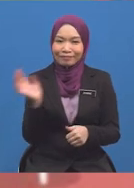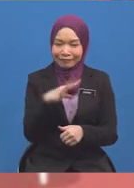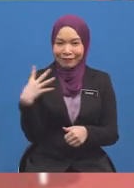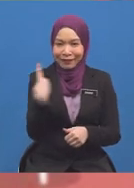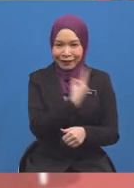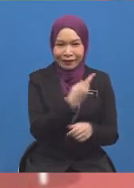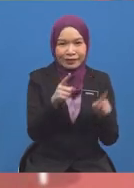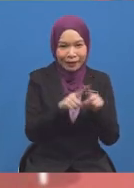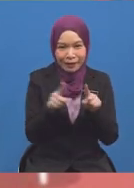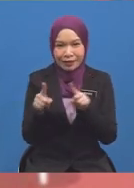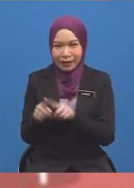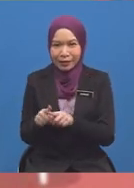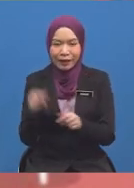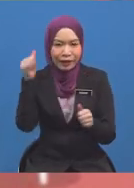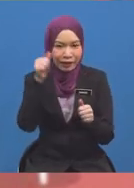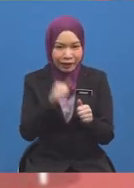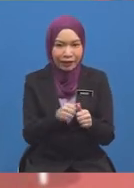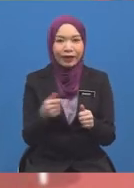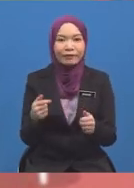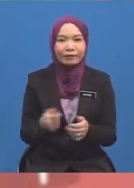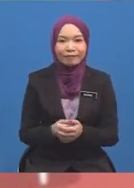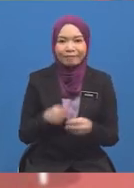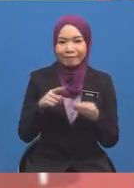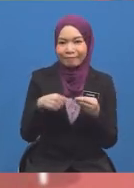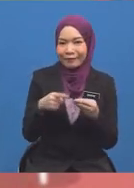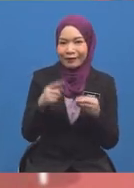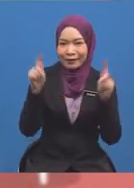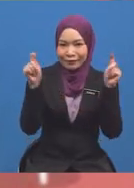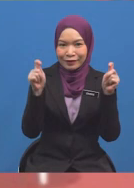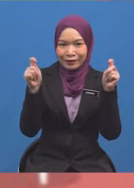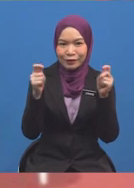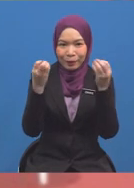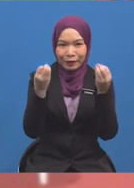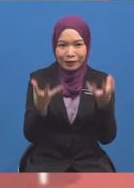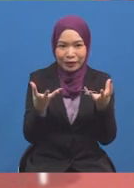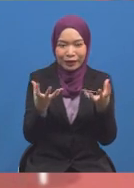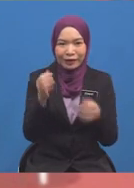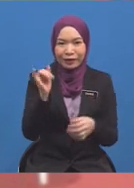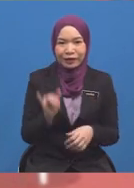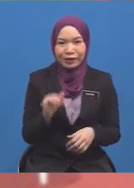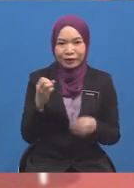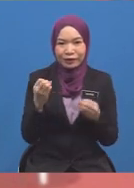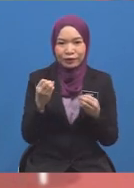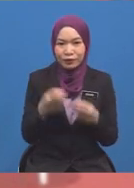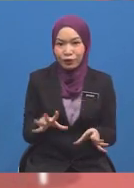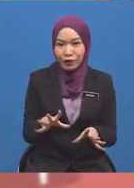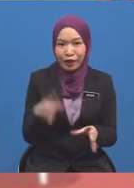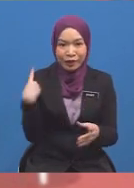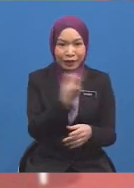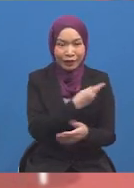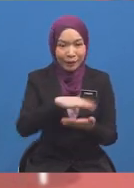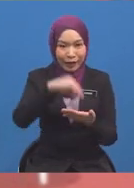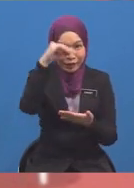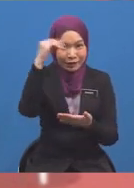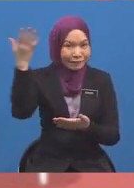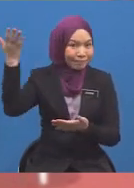kita bersama-sama ingat semule tentang tajuk pecahan yang sudah kita belajar dahulu